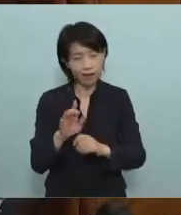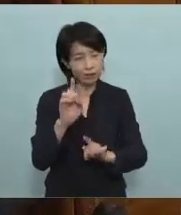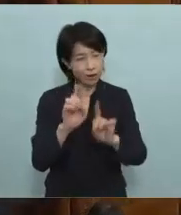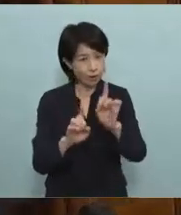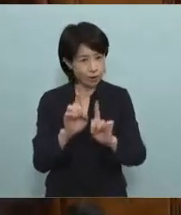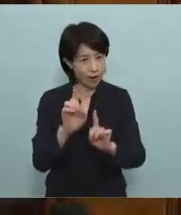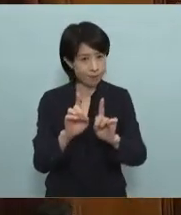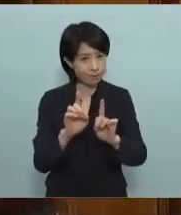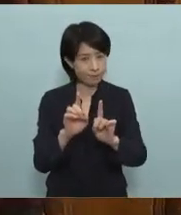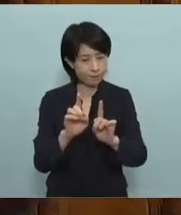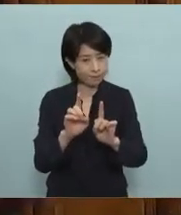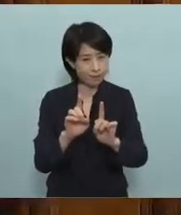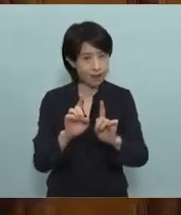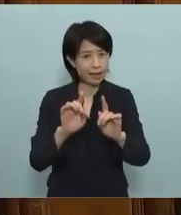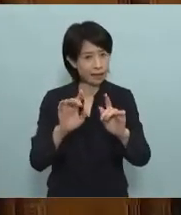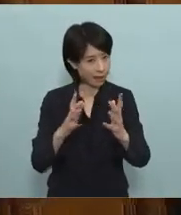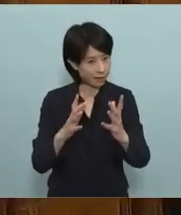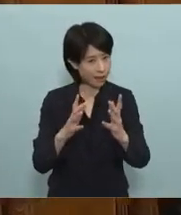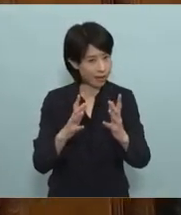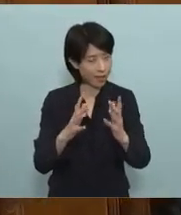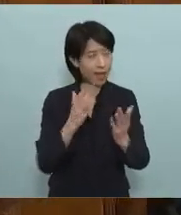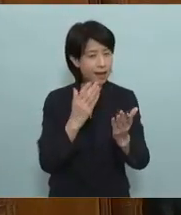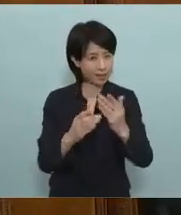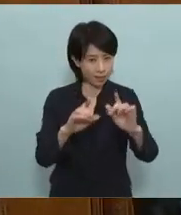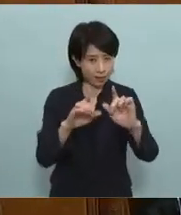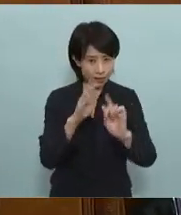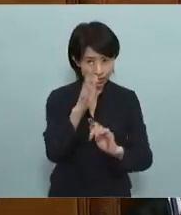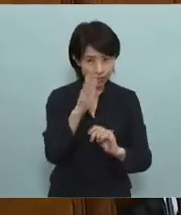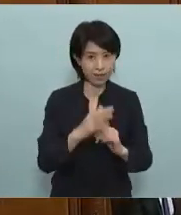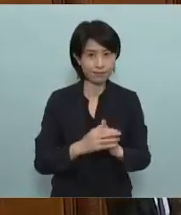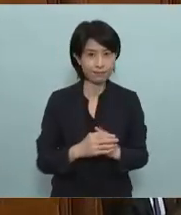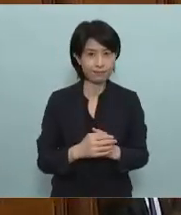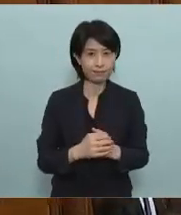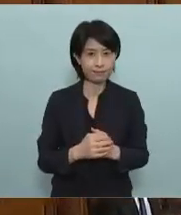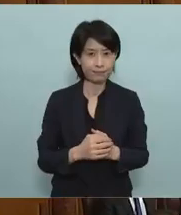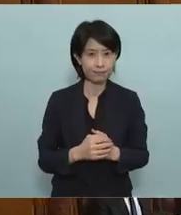はあるのかないのか、明確にお答えください。